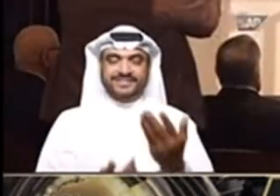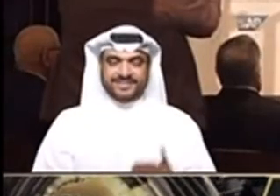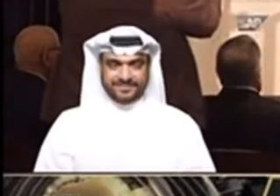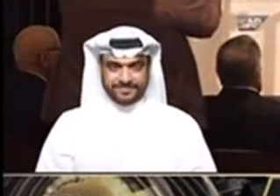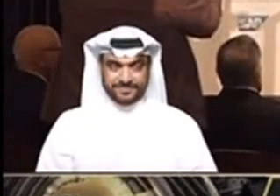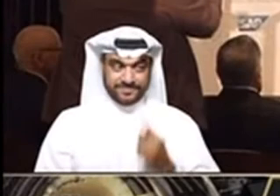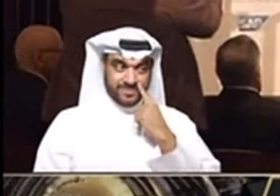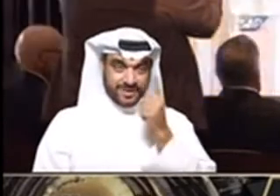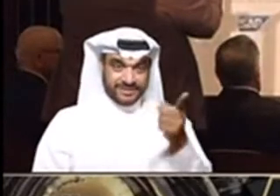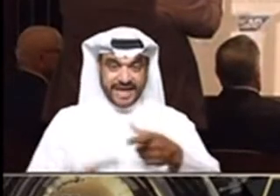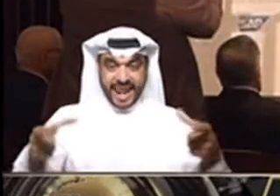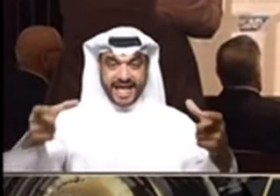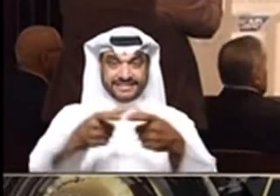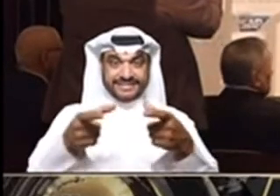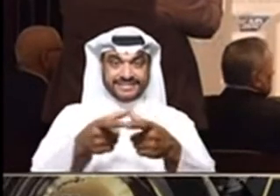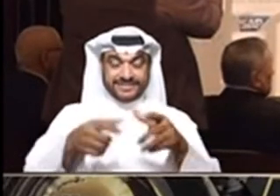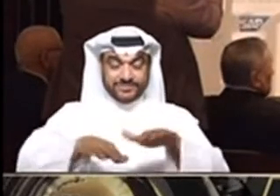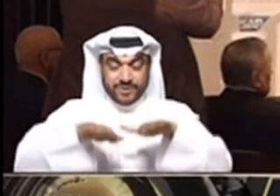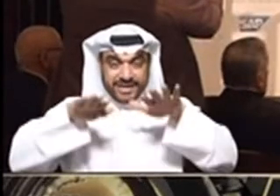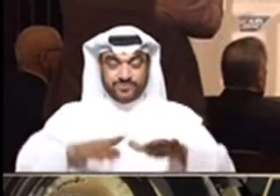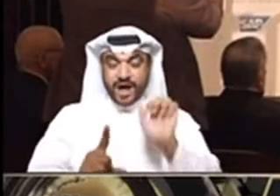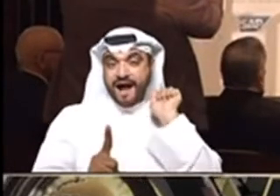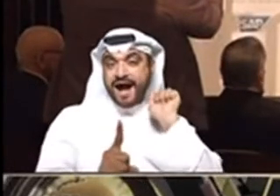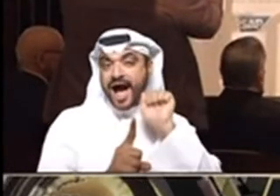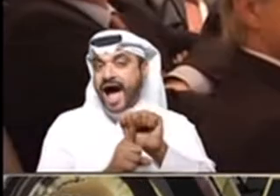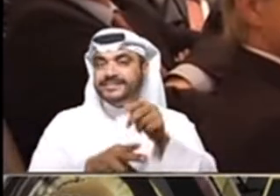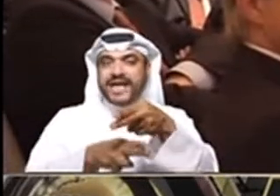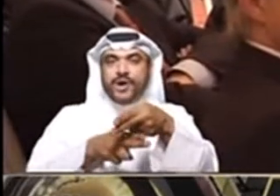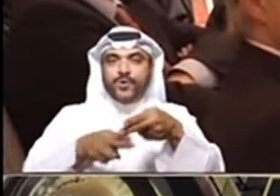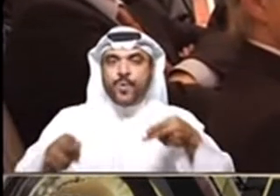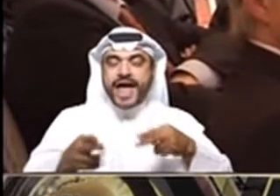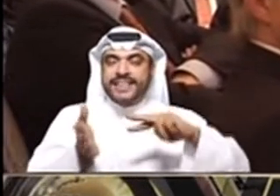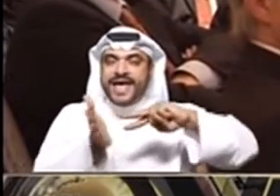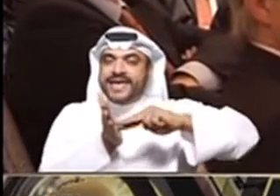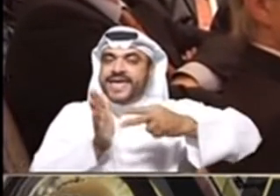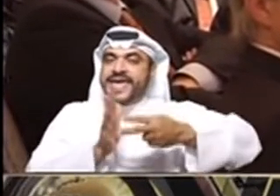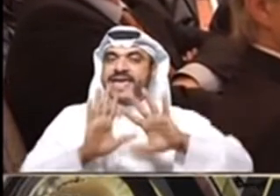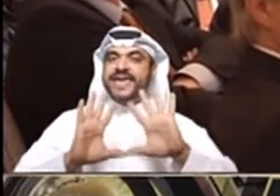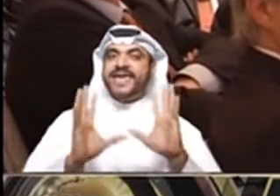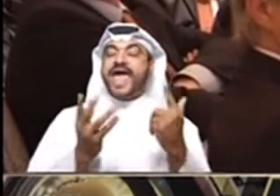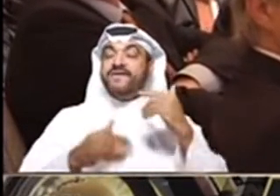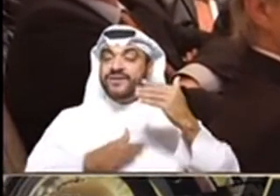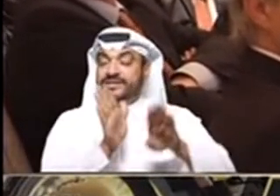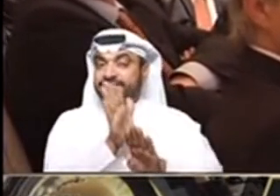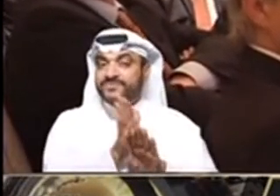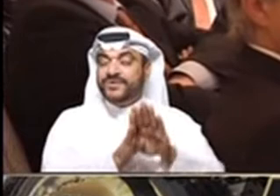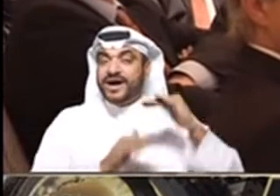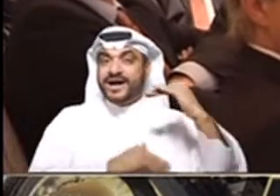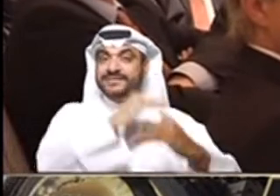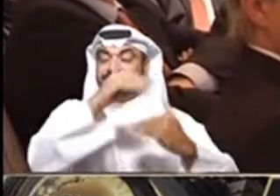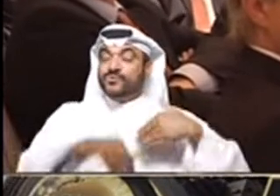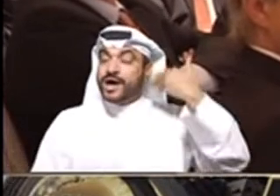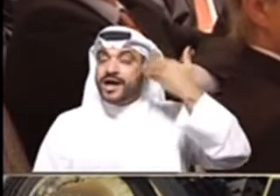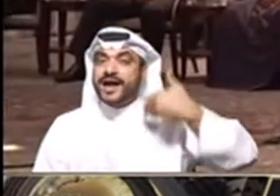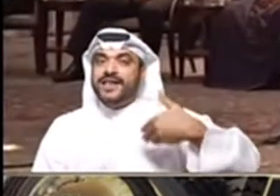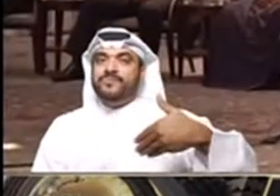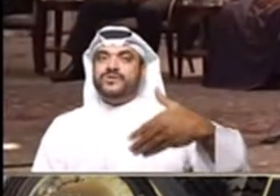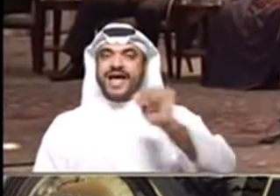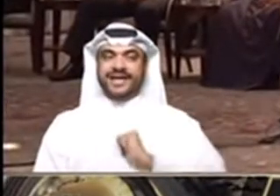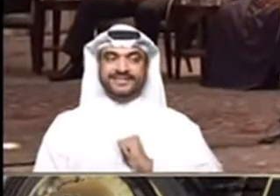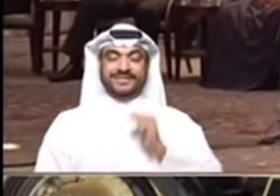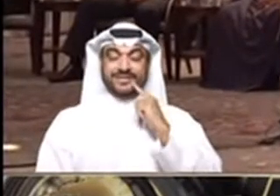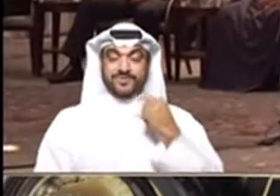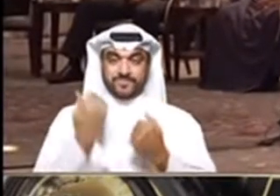جلسة خاصة عن الكويت تضمنتها أروقة الملتقى تحت عنوان التطور والتنمية المستدامة، قدمت